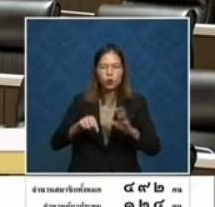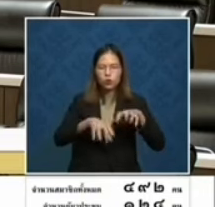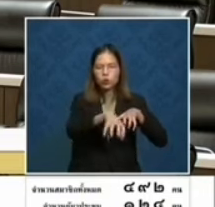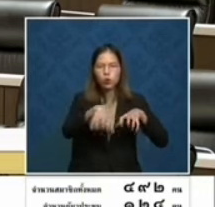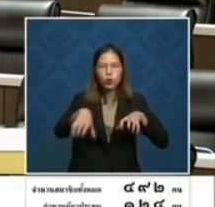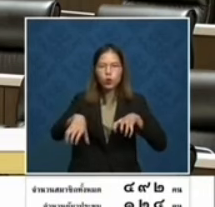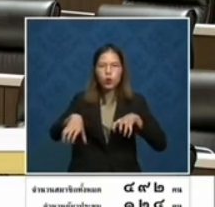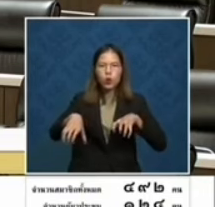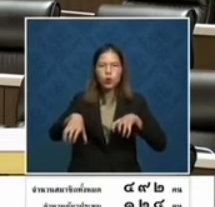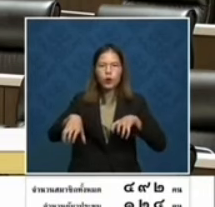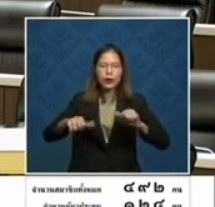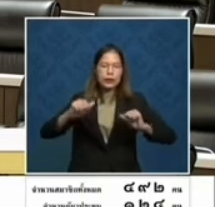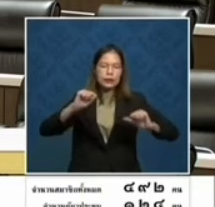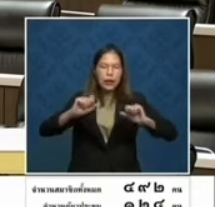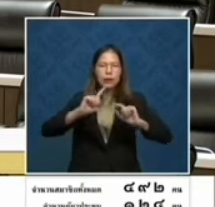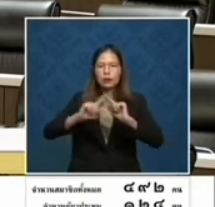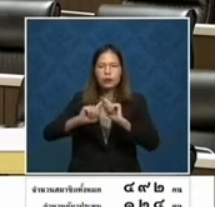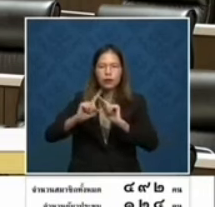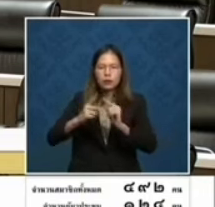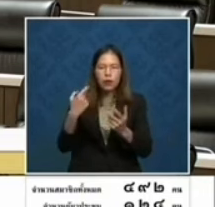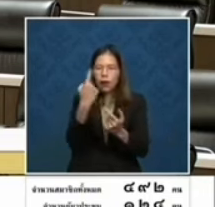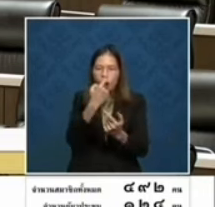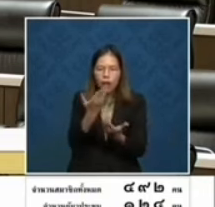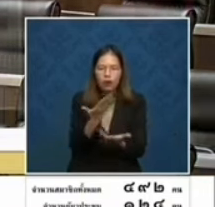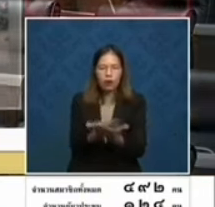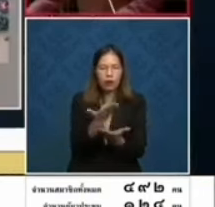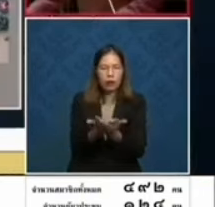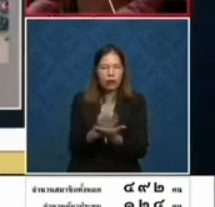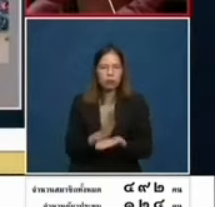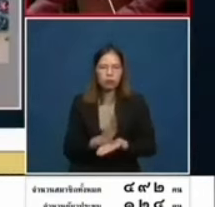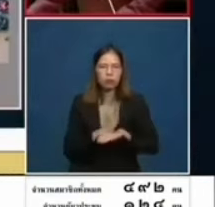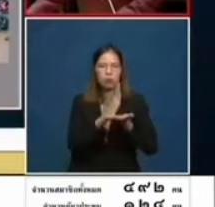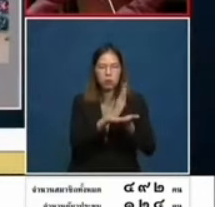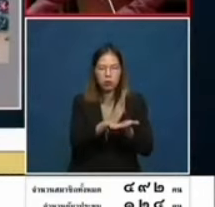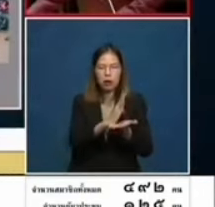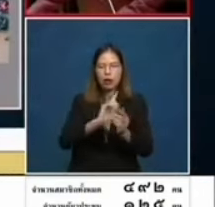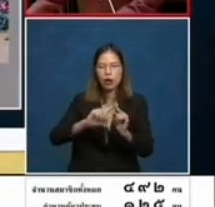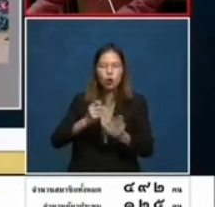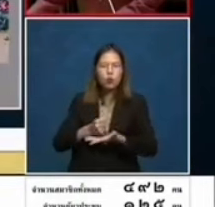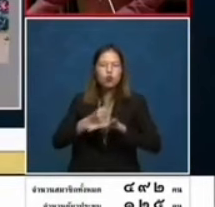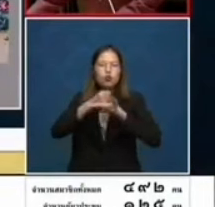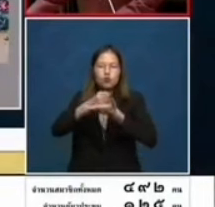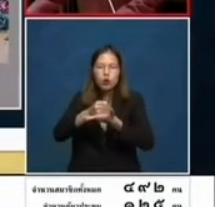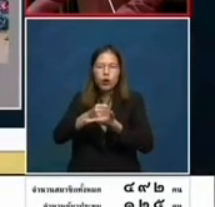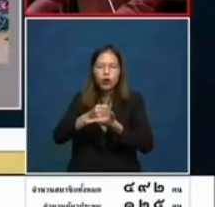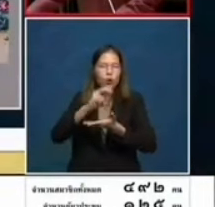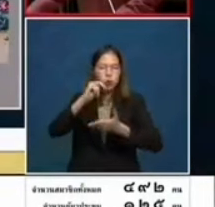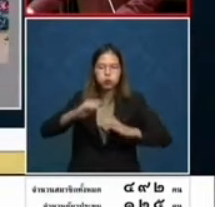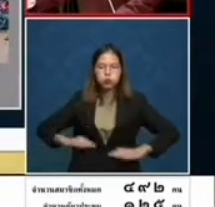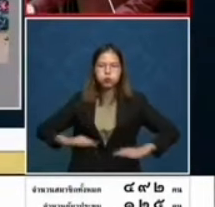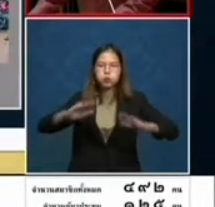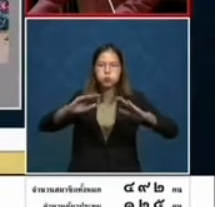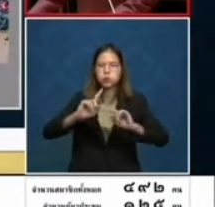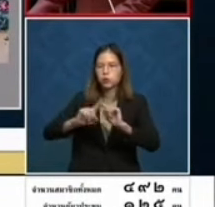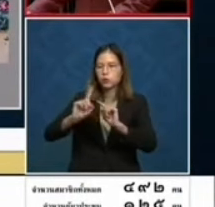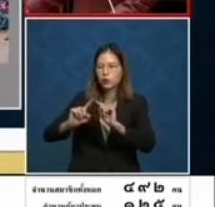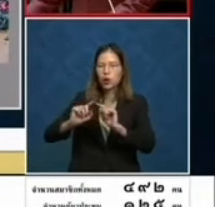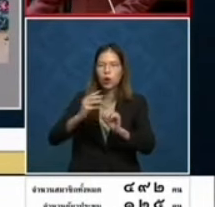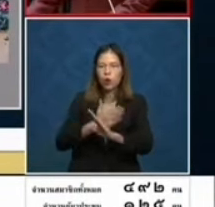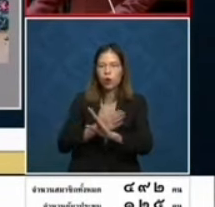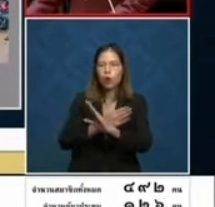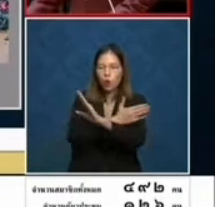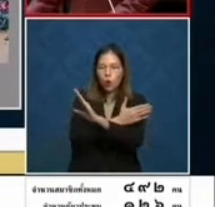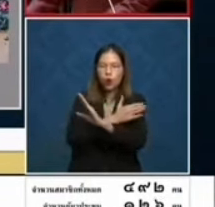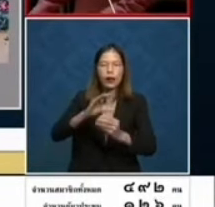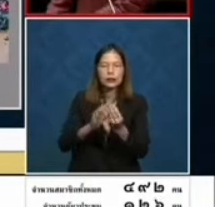แสดง influencerผู้มีจิตศรัทธาที่บริจาคเงินและช่วยเหลือผู้ประสบอุทกภัยทั้งช่วงก่อนและใน